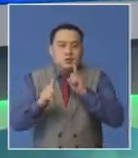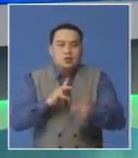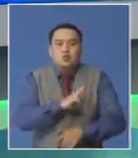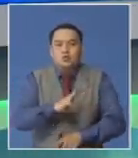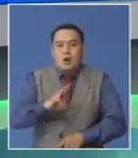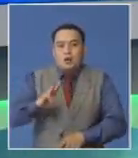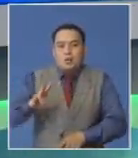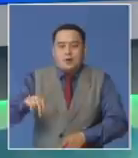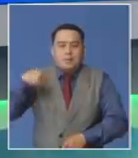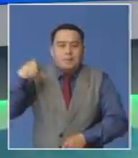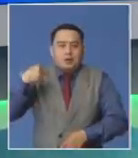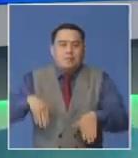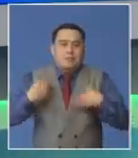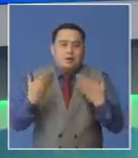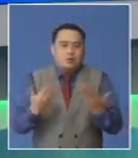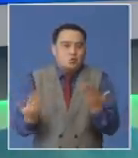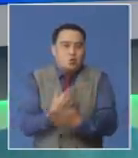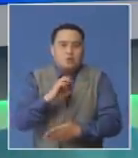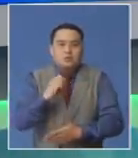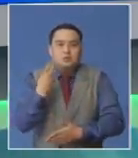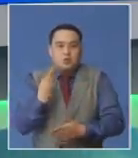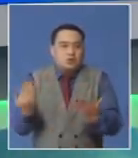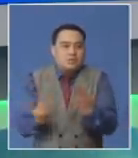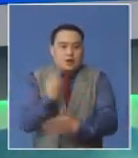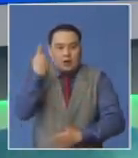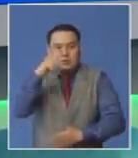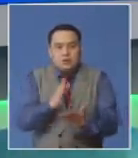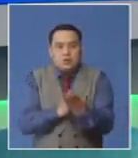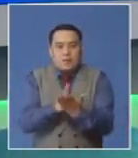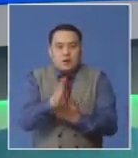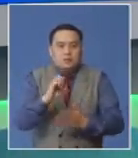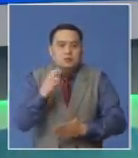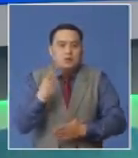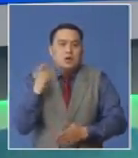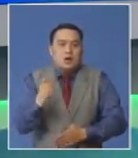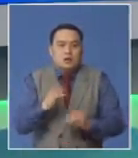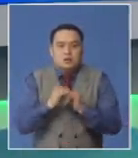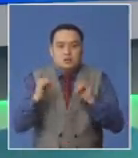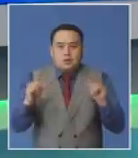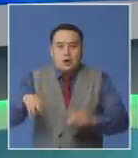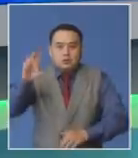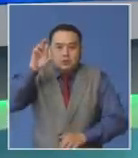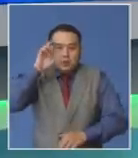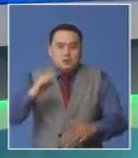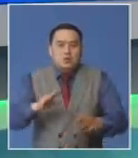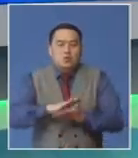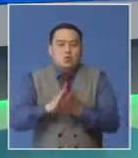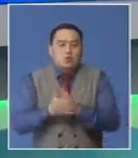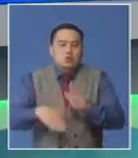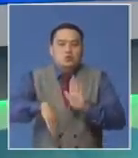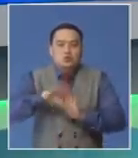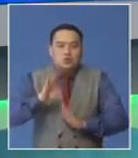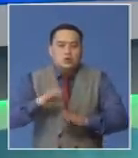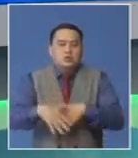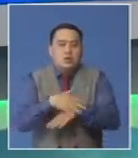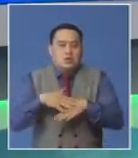заседании президент представил 5 новых социальных инициатив направленных на социально-экономическое развитие страны и улучшение жизни